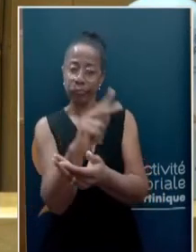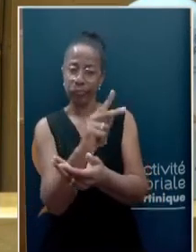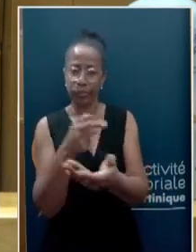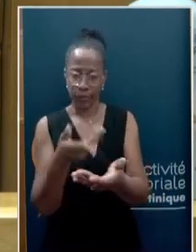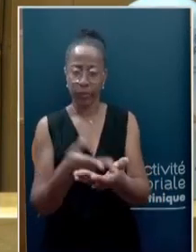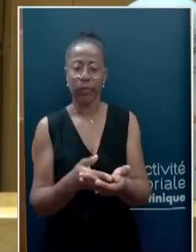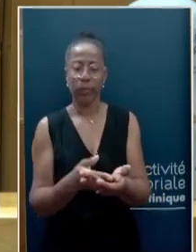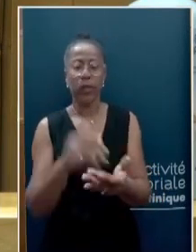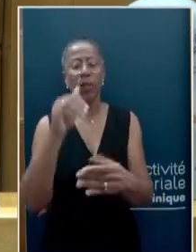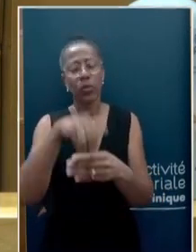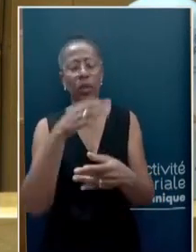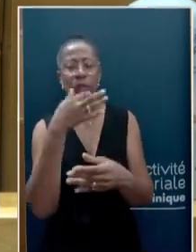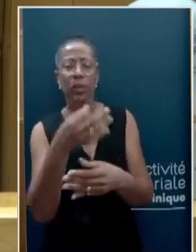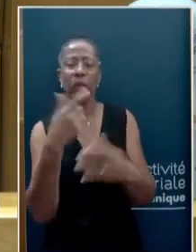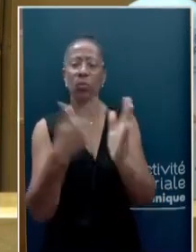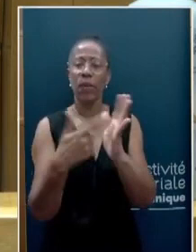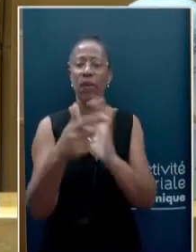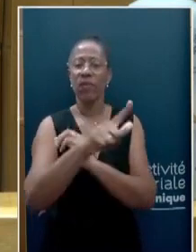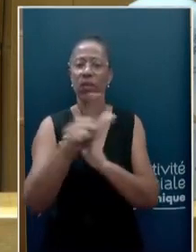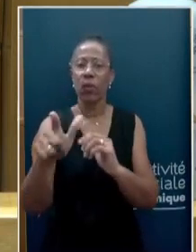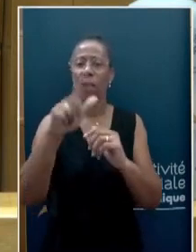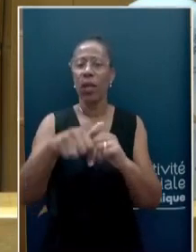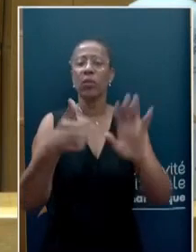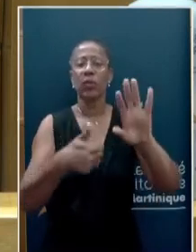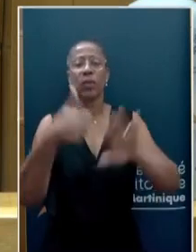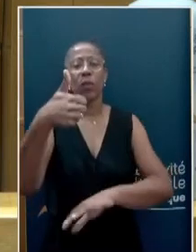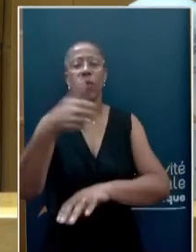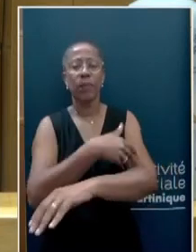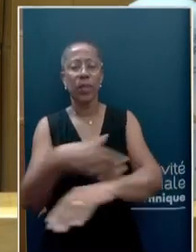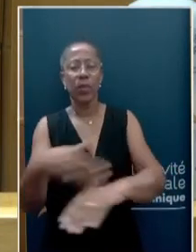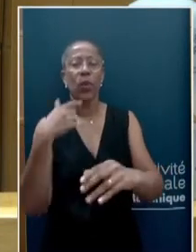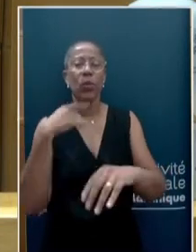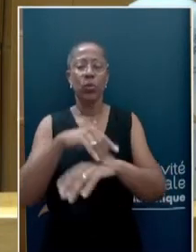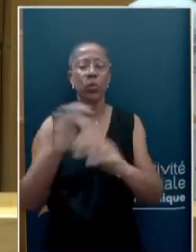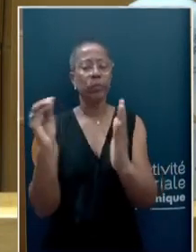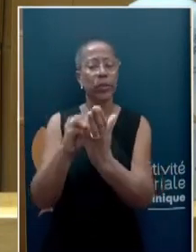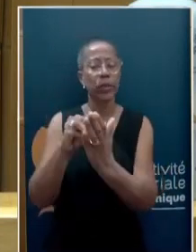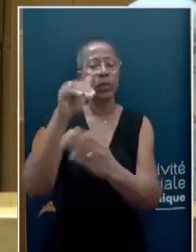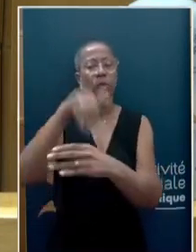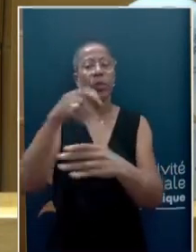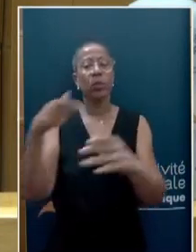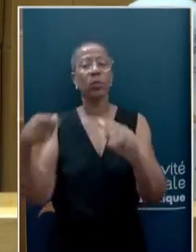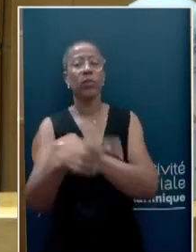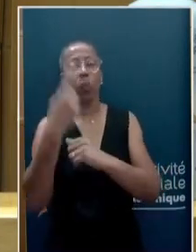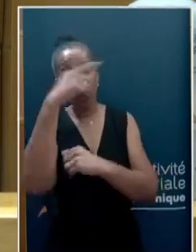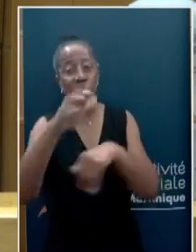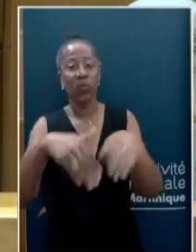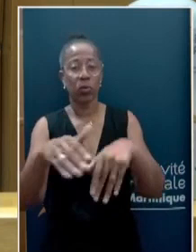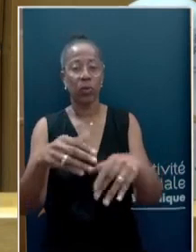reprécise qu'en 2022, c'était 61 millions qui étaient inscrits dans les subventions de fonctionnement. C'est écrit